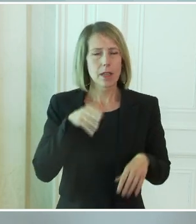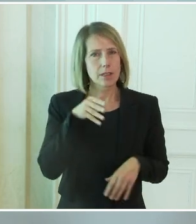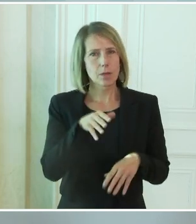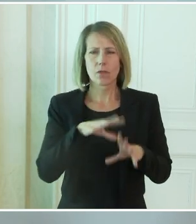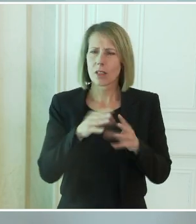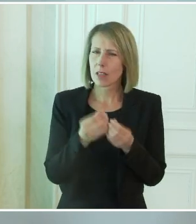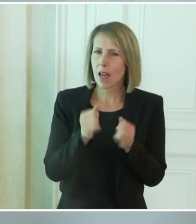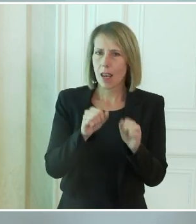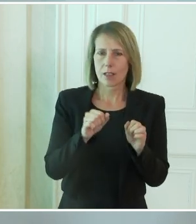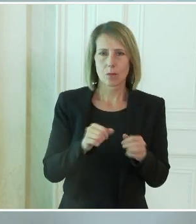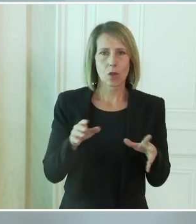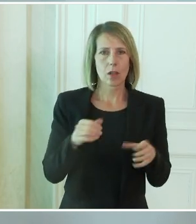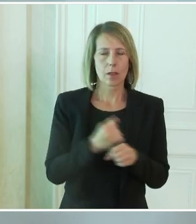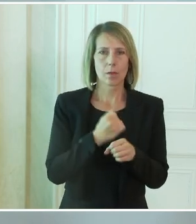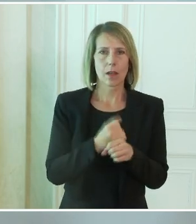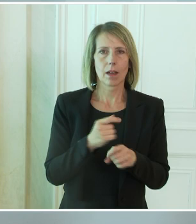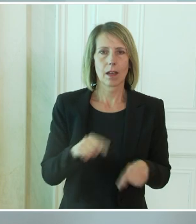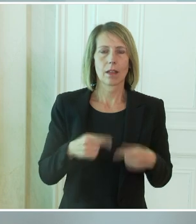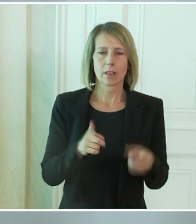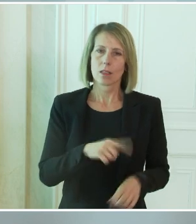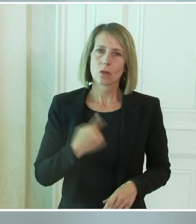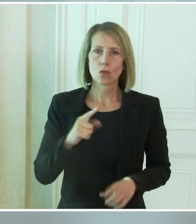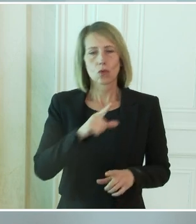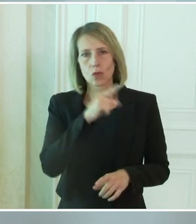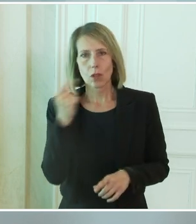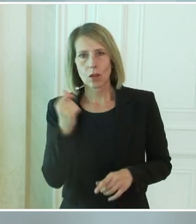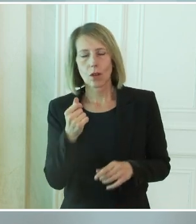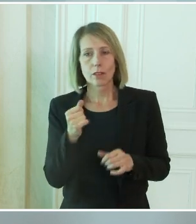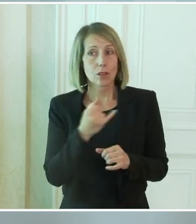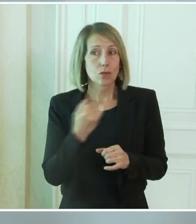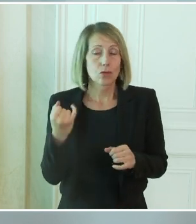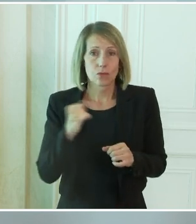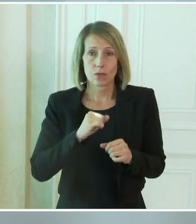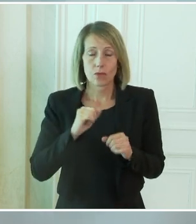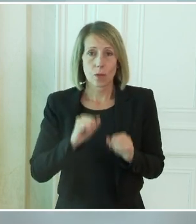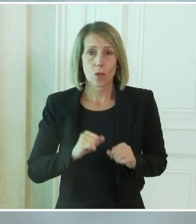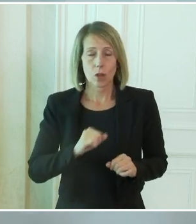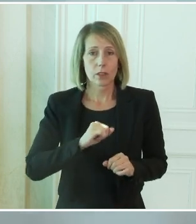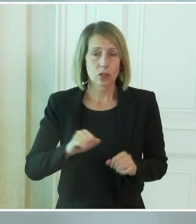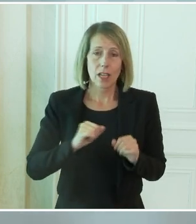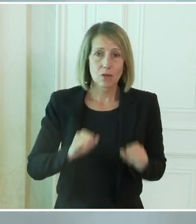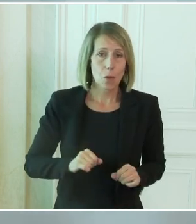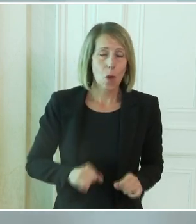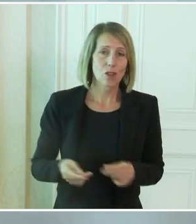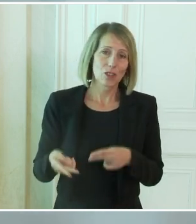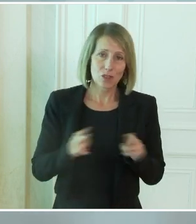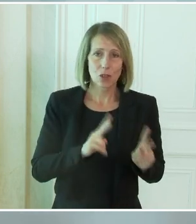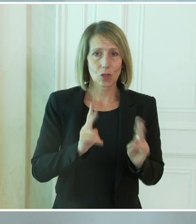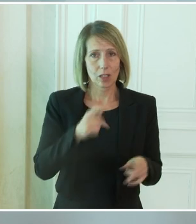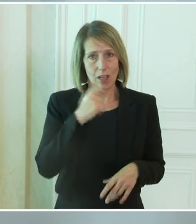Mögliche machen, damit unsere Leute so bald wie möglich in die Ukraine zurückkommen